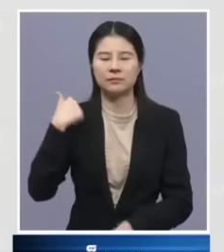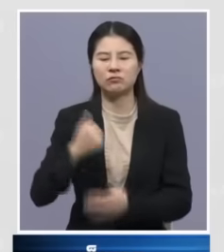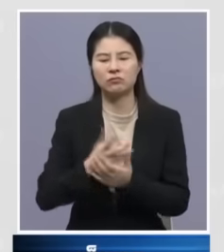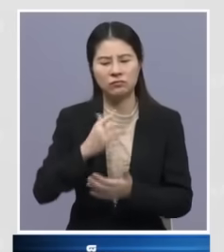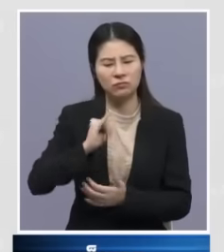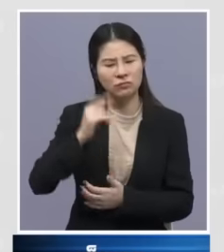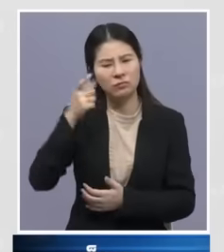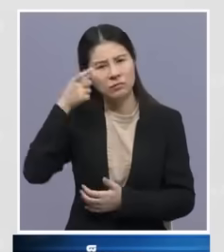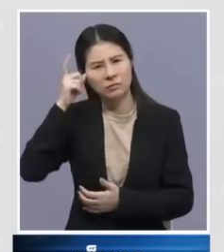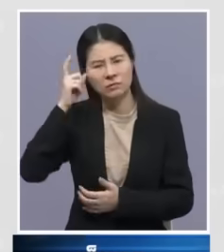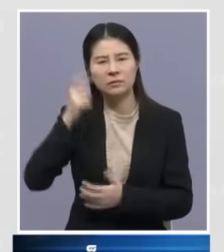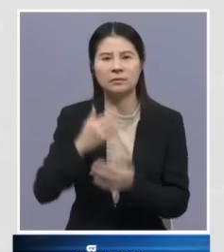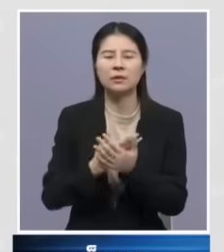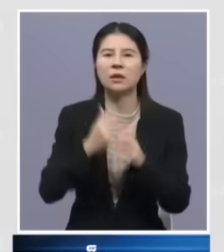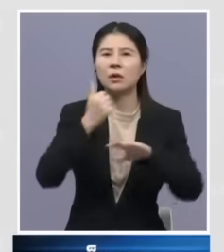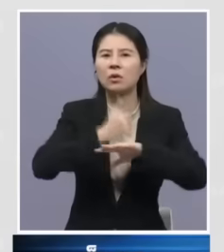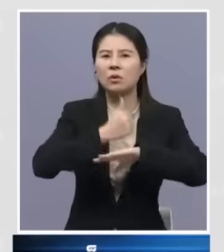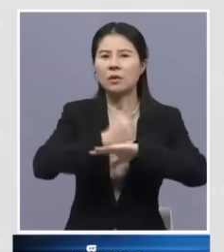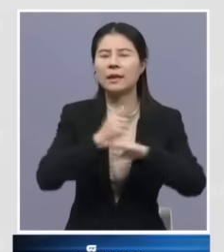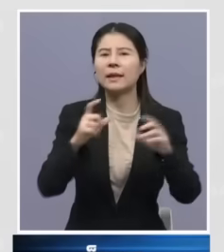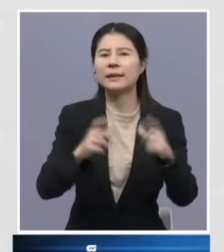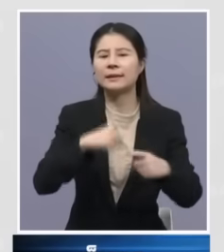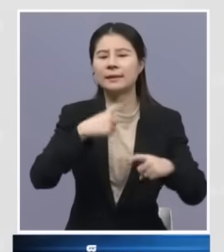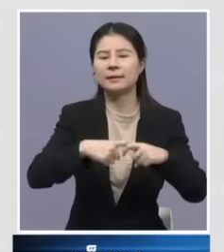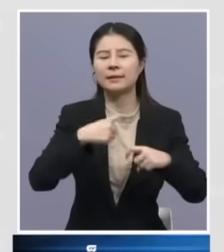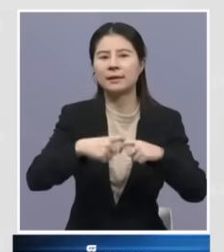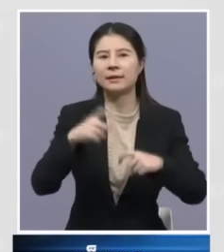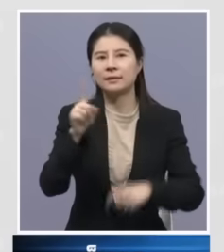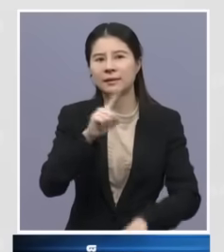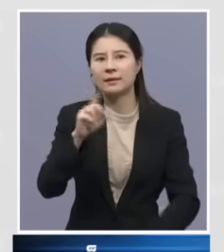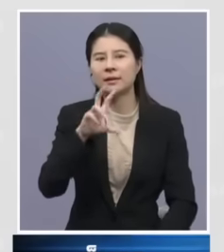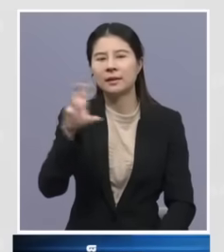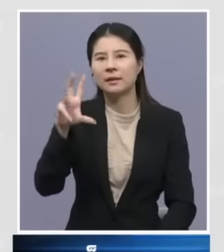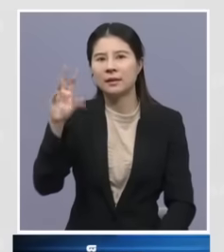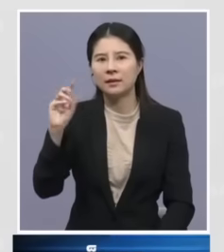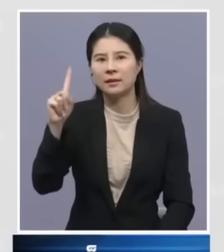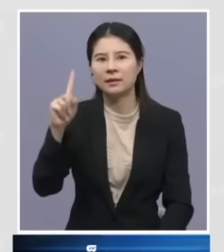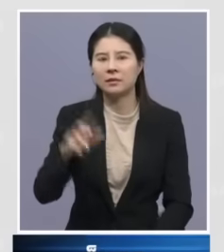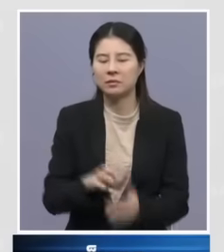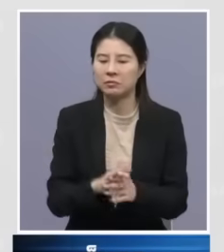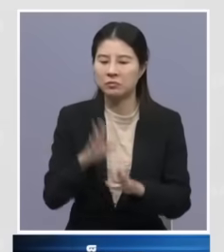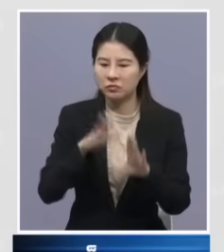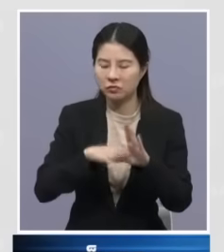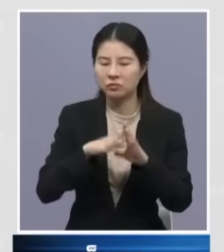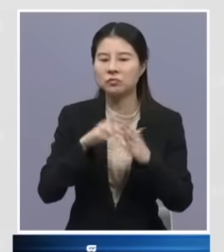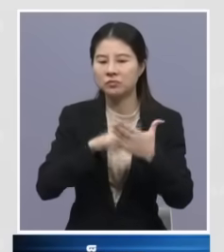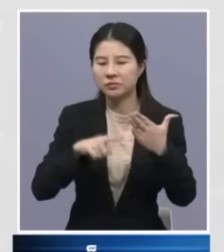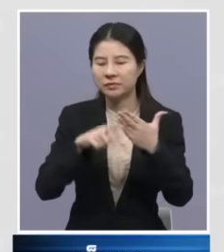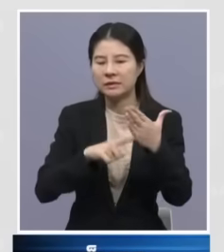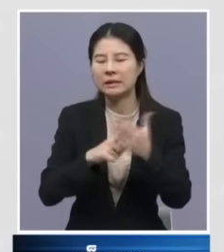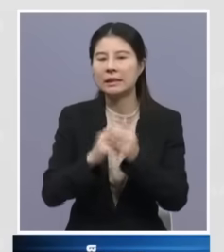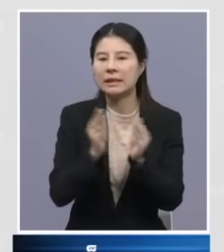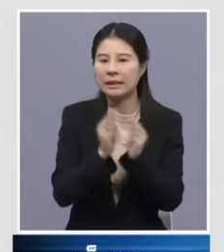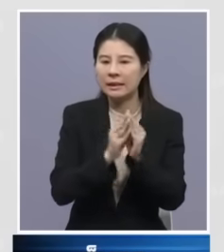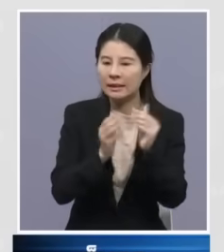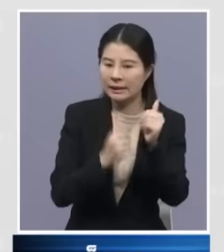งไงว่าเอ๊ะแล้วการได้ตัวหัวหน้าพรรคมันยากยังไงล่ะก็เอา351เนี่ยไปลงกันเลยสุดท้ายได้เสียงข้างมากก็ให้คนนั้นเป็นหัว